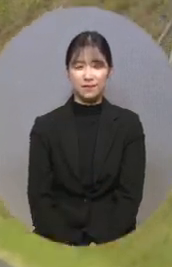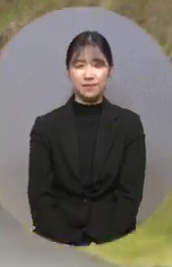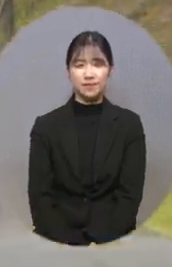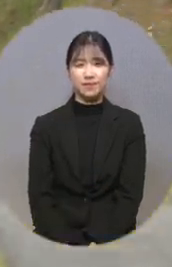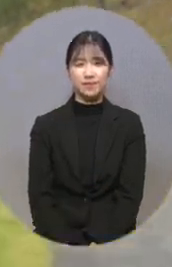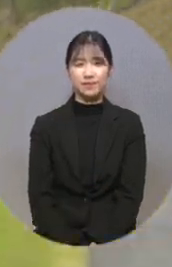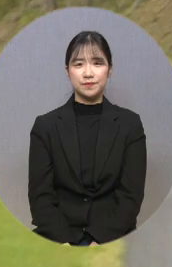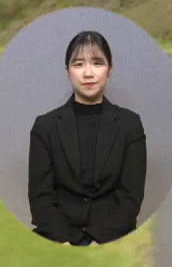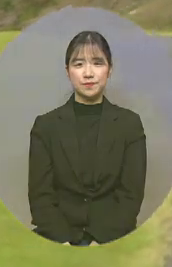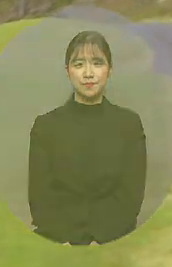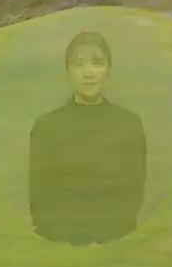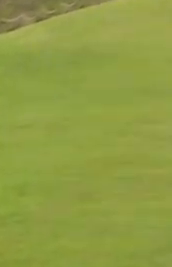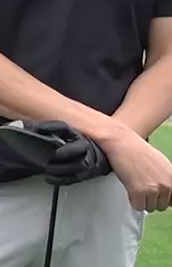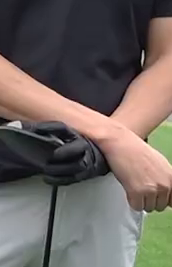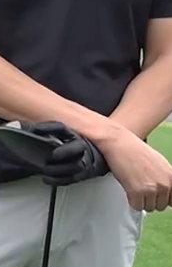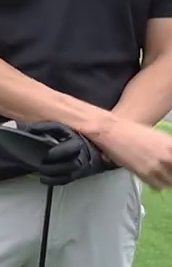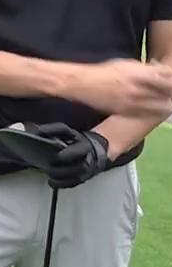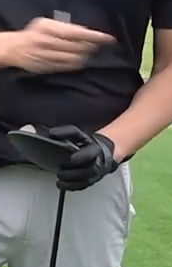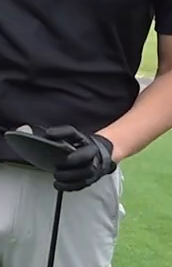걸렸다.